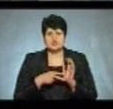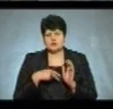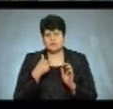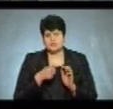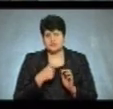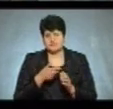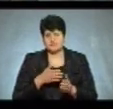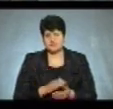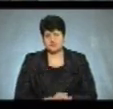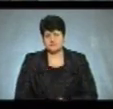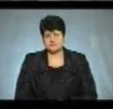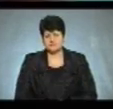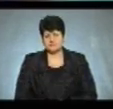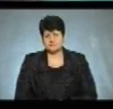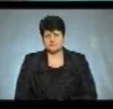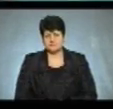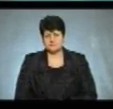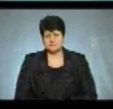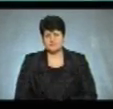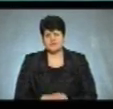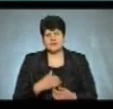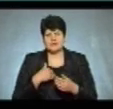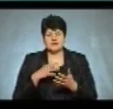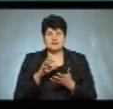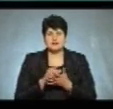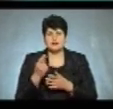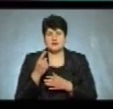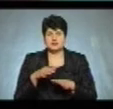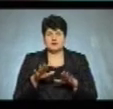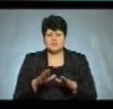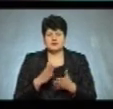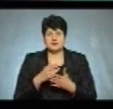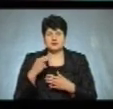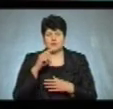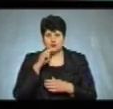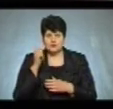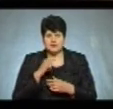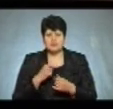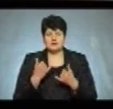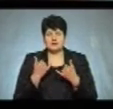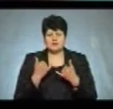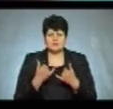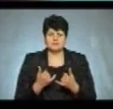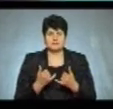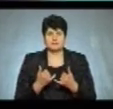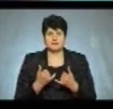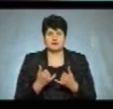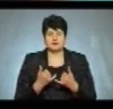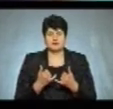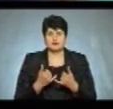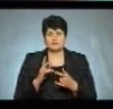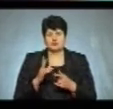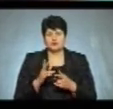2006-2007 років народження. Я зайняла перше місце, стала чемпіонкою України і підтвердила на мене кандидат майстра спорту